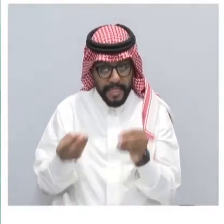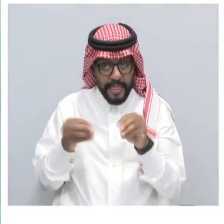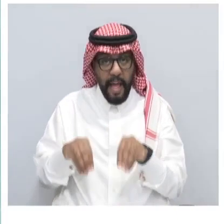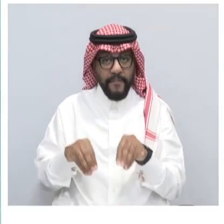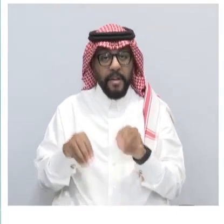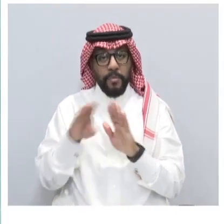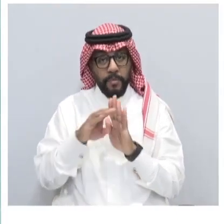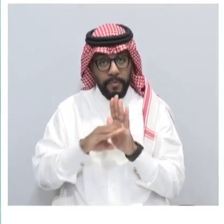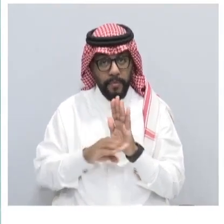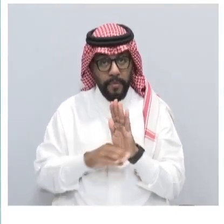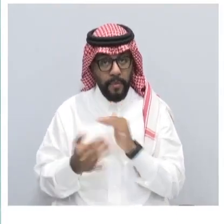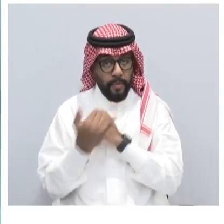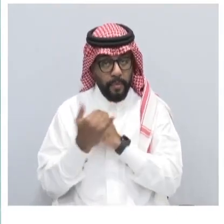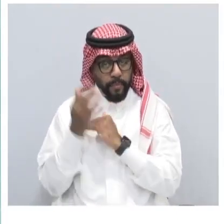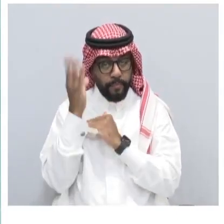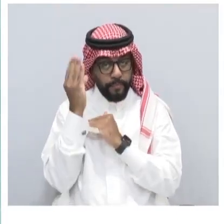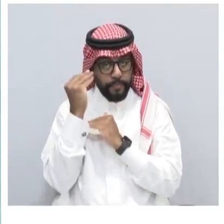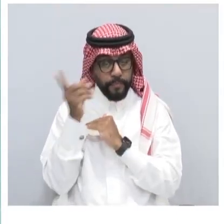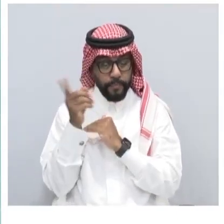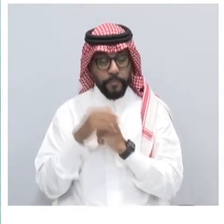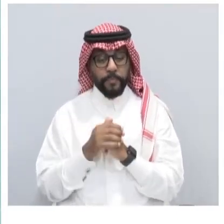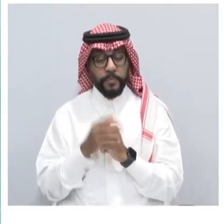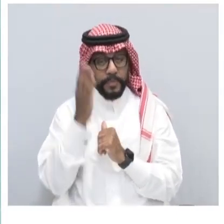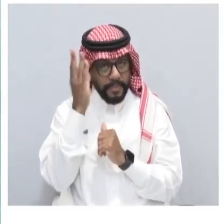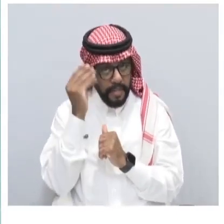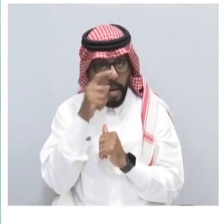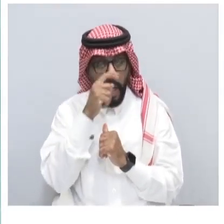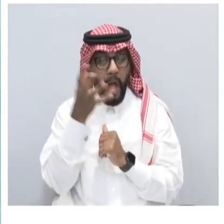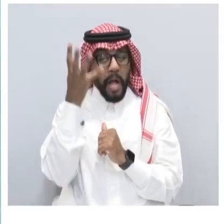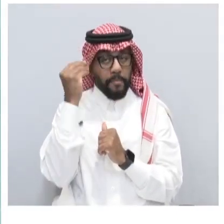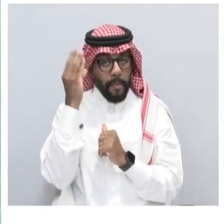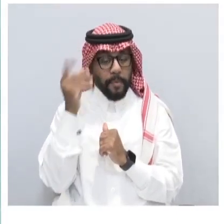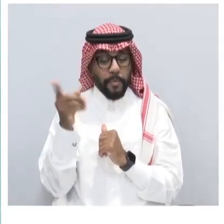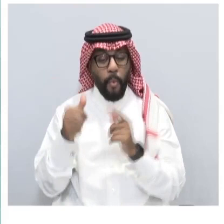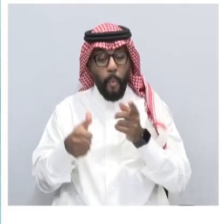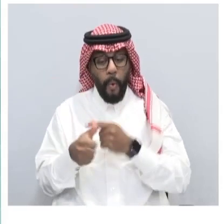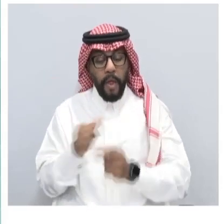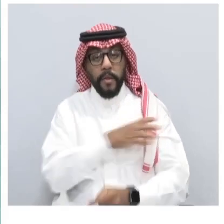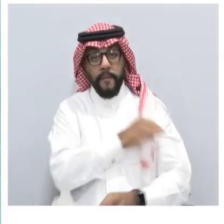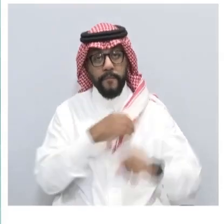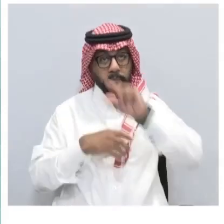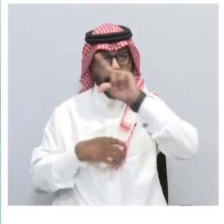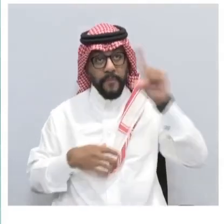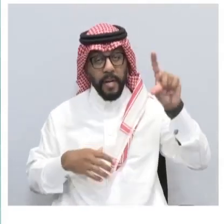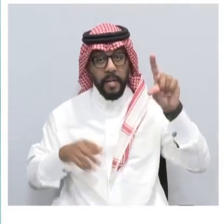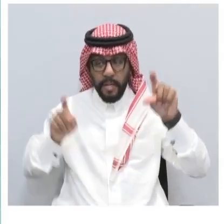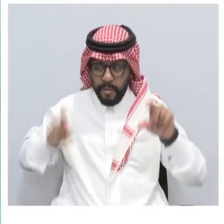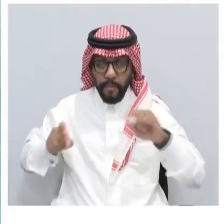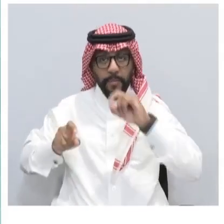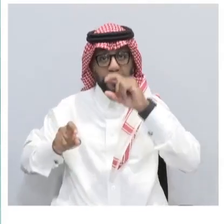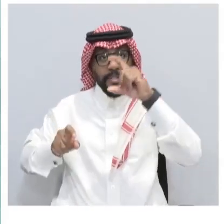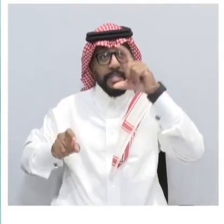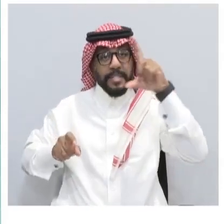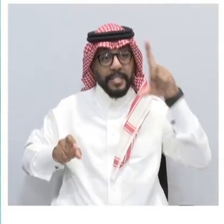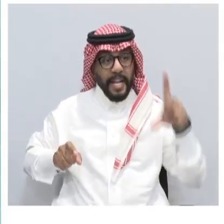هذه الخطوات نطبق حدود فقره مخصصه اولا الخطوه الاولى نحدد الفقره وفي علامه